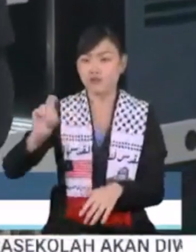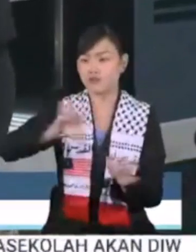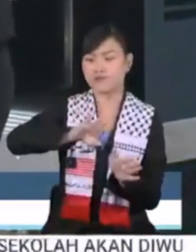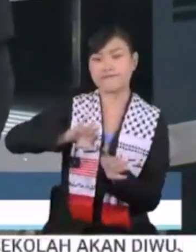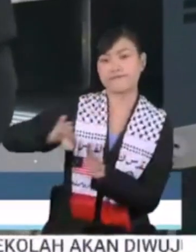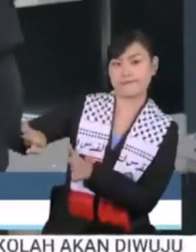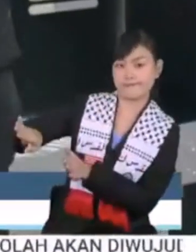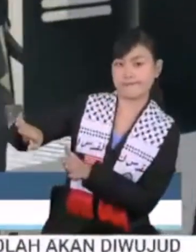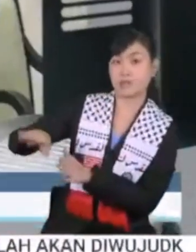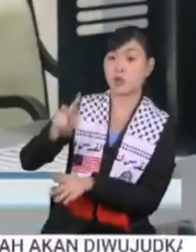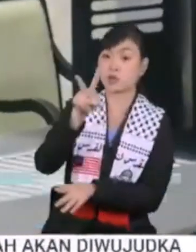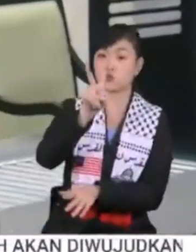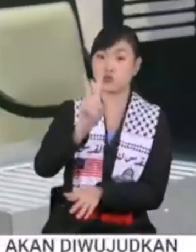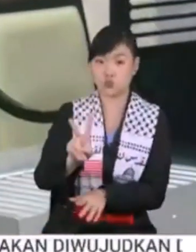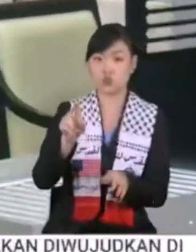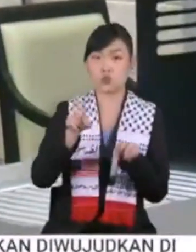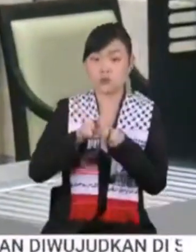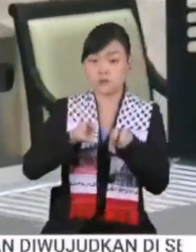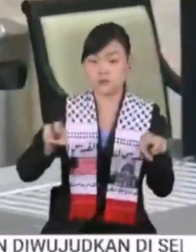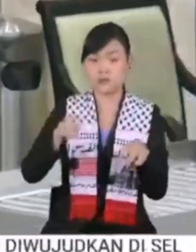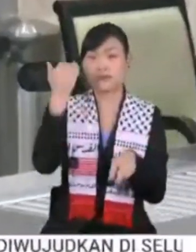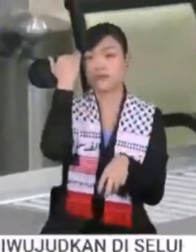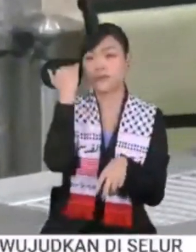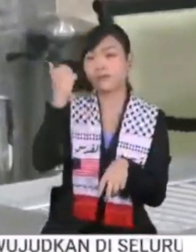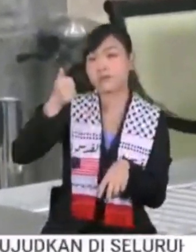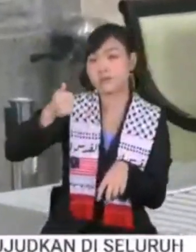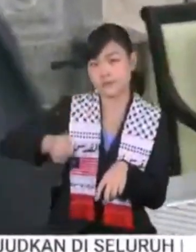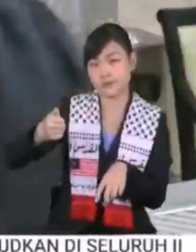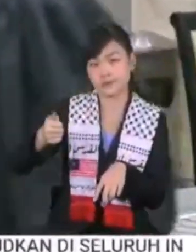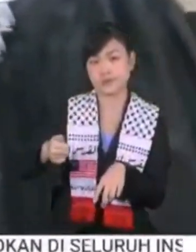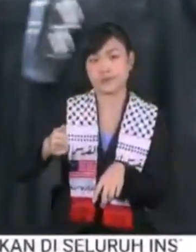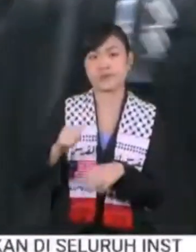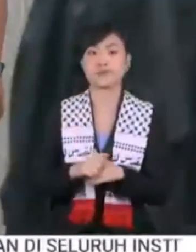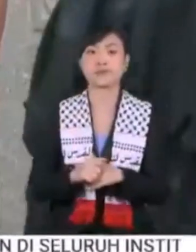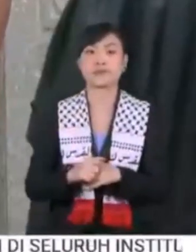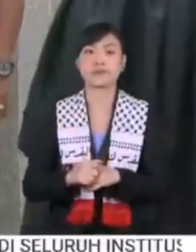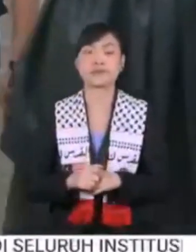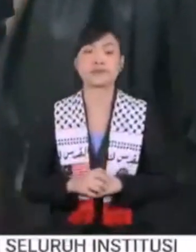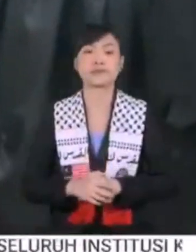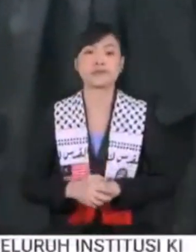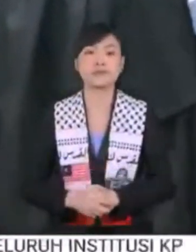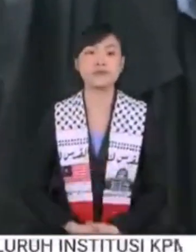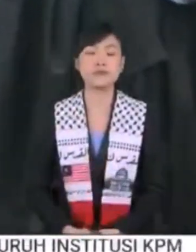lagi Hakim yang turut bersidang Datuk Ahmad Zaidi Ibrahim dan datuk SM komati Supiah